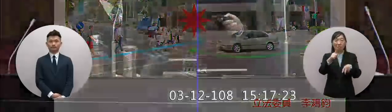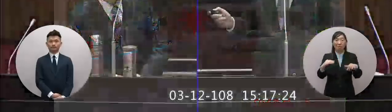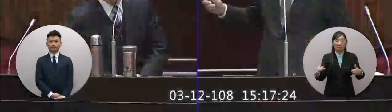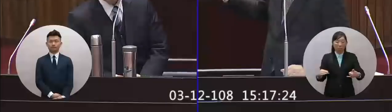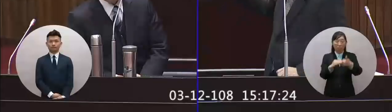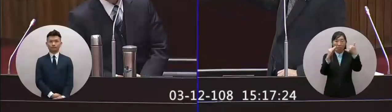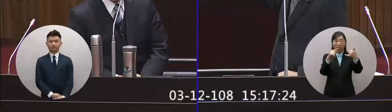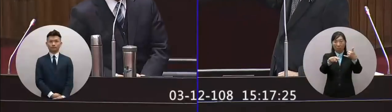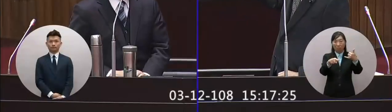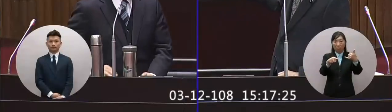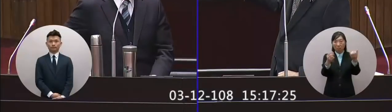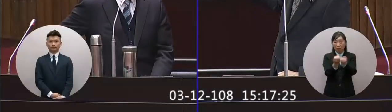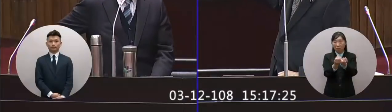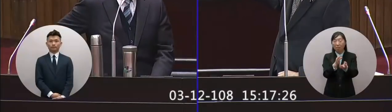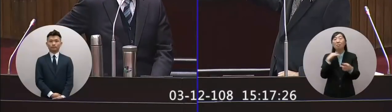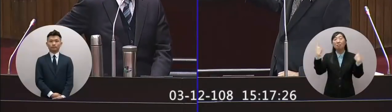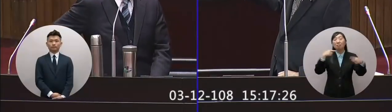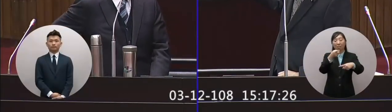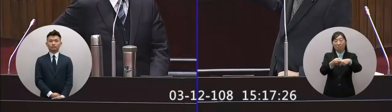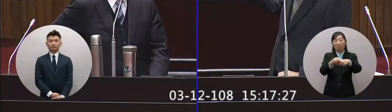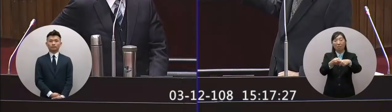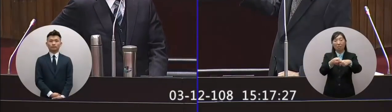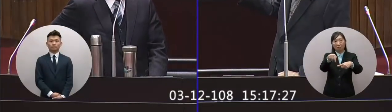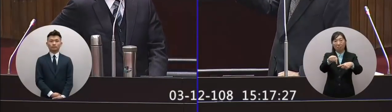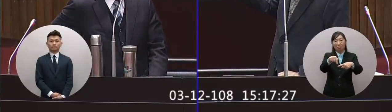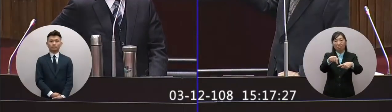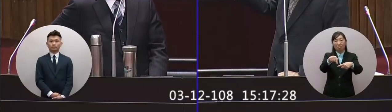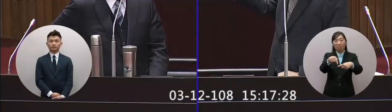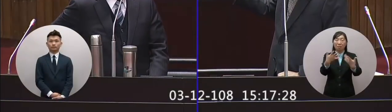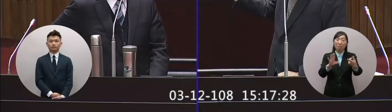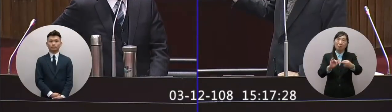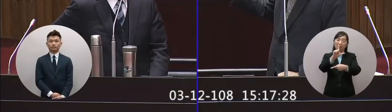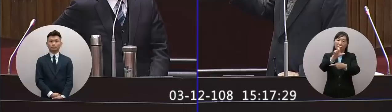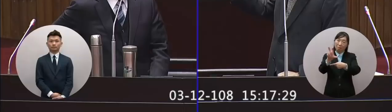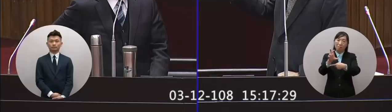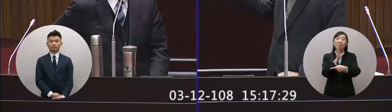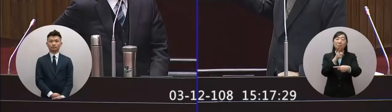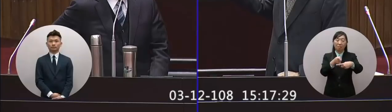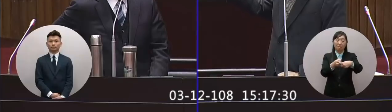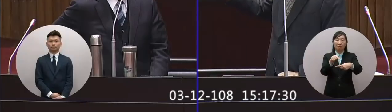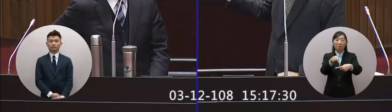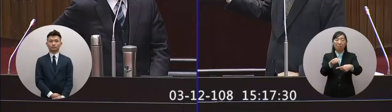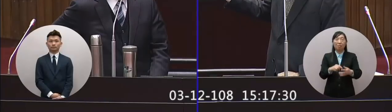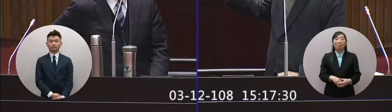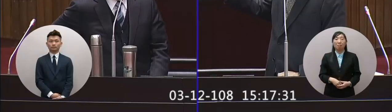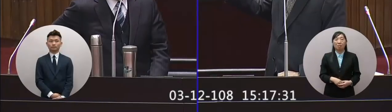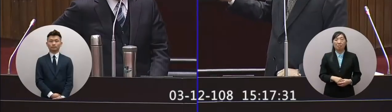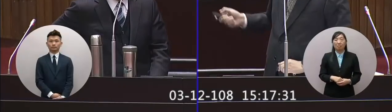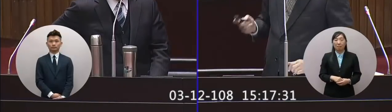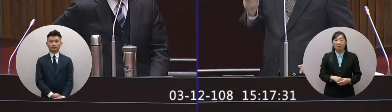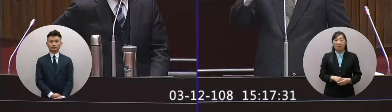最高的几率在路口，这个也将近占了60%到70%，超